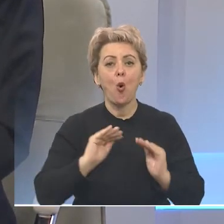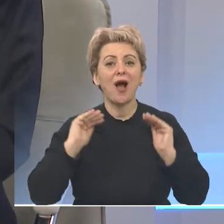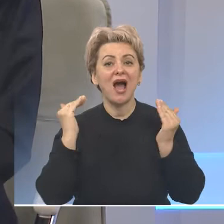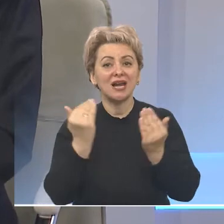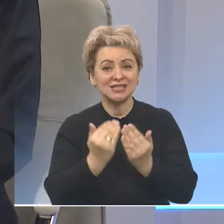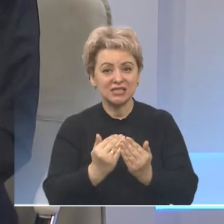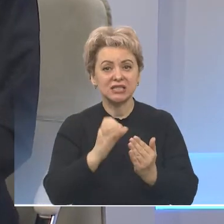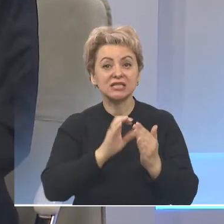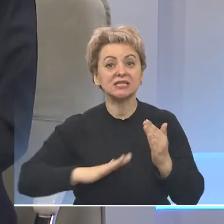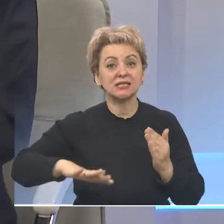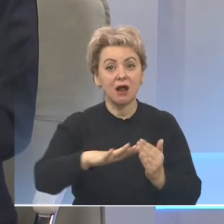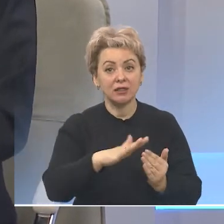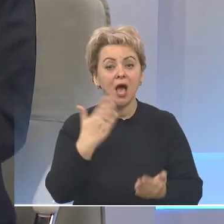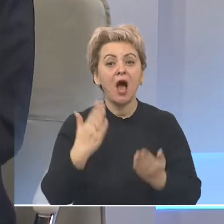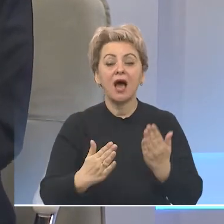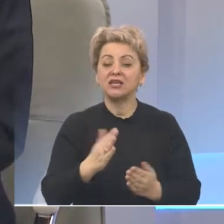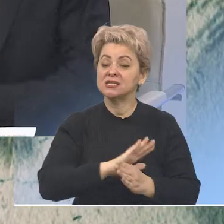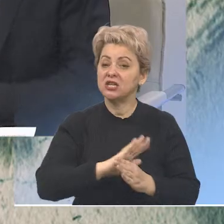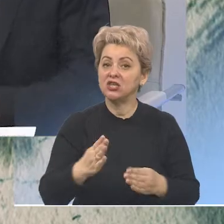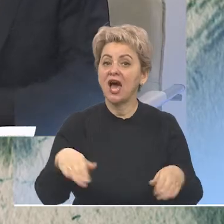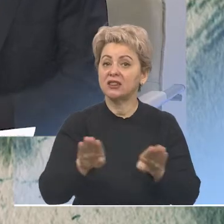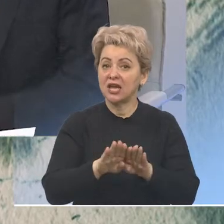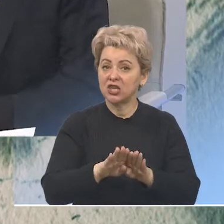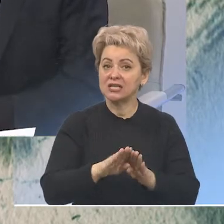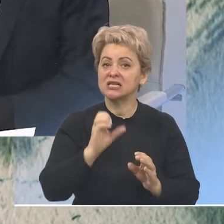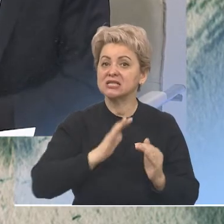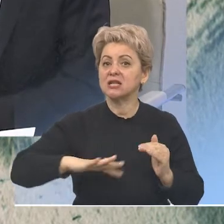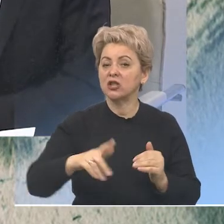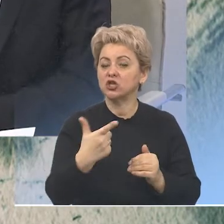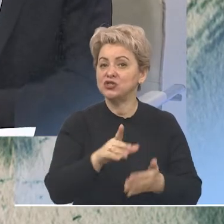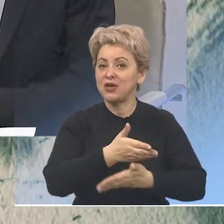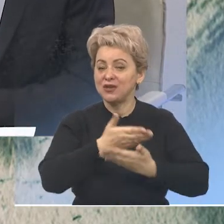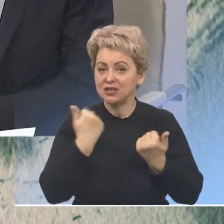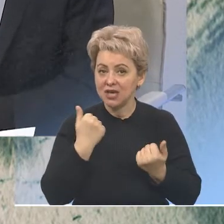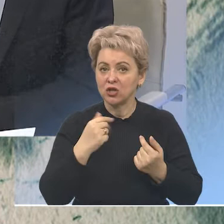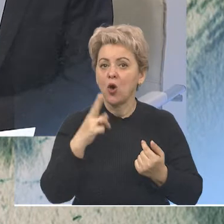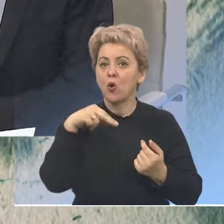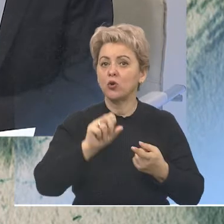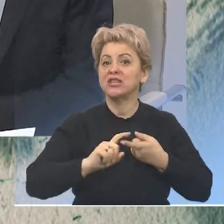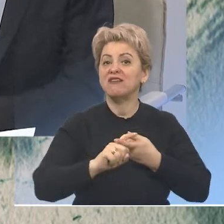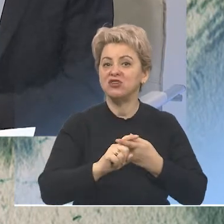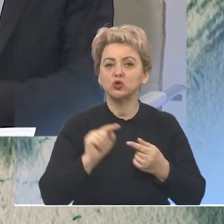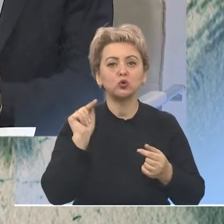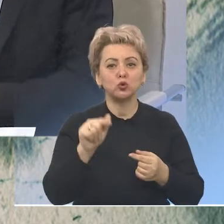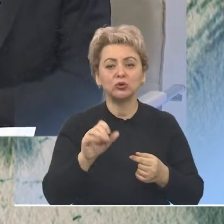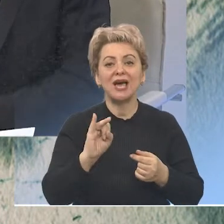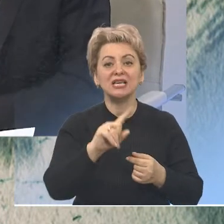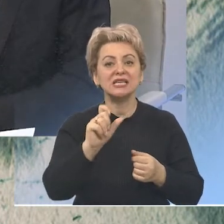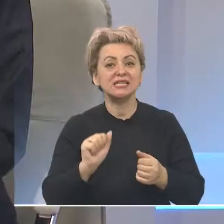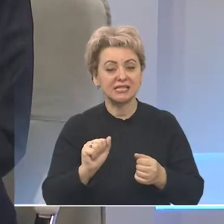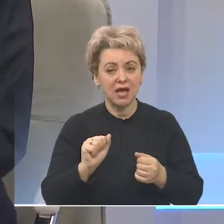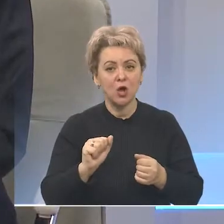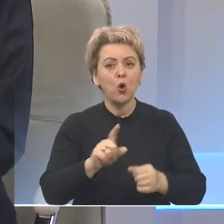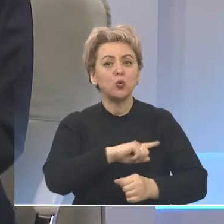о карантинных странах. А если как раз-таки речь не о карантинных странах, где нет очага коронавируса, но туда тоже